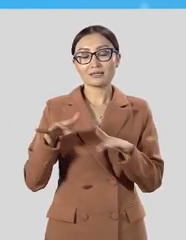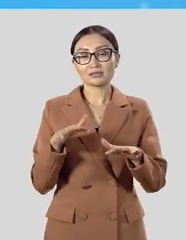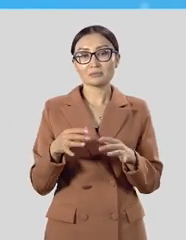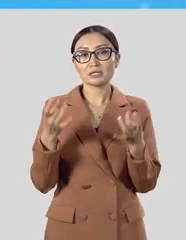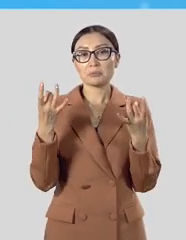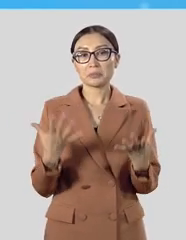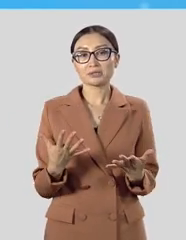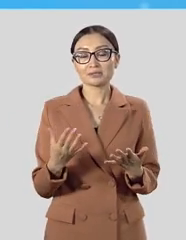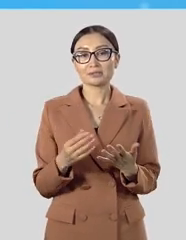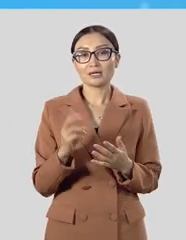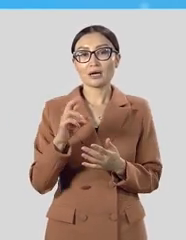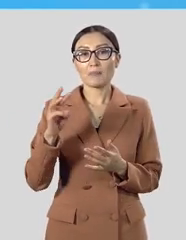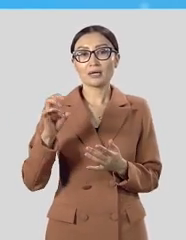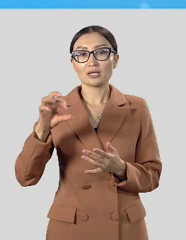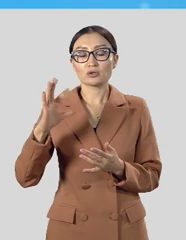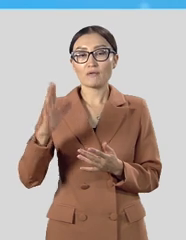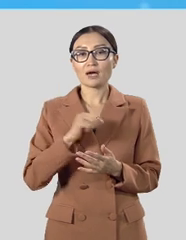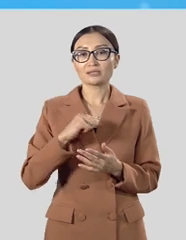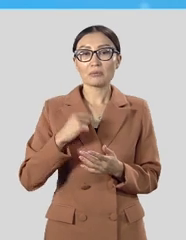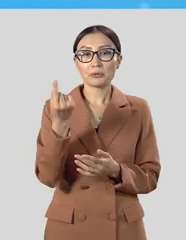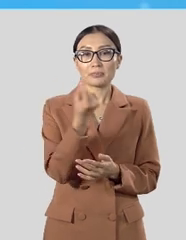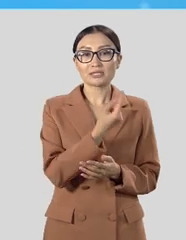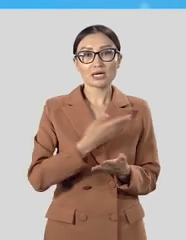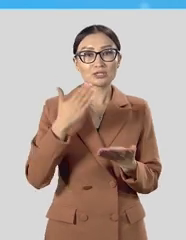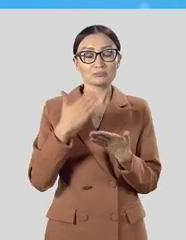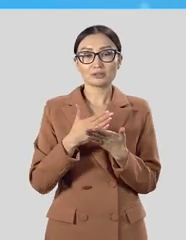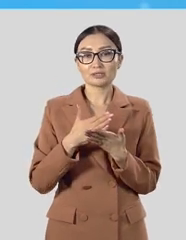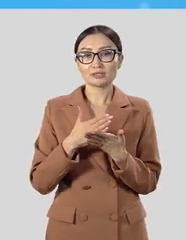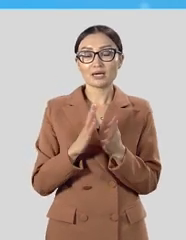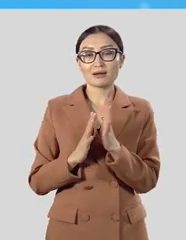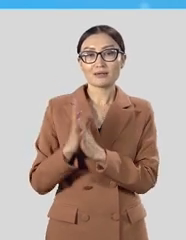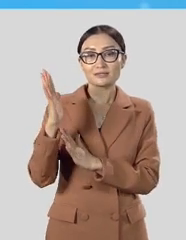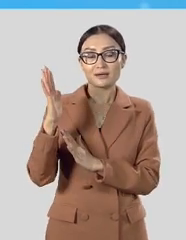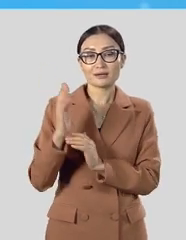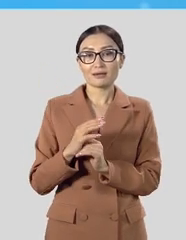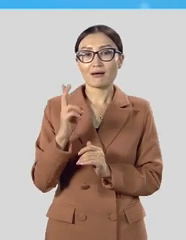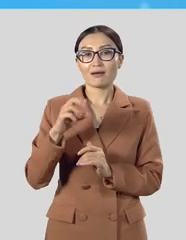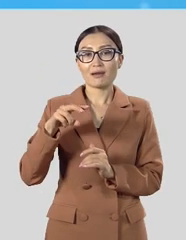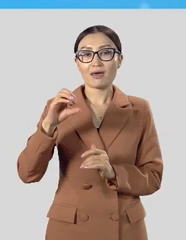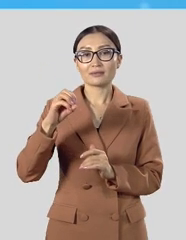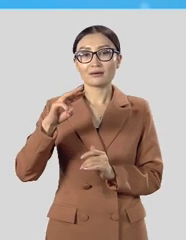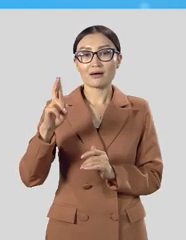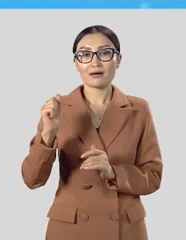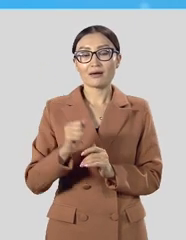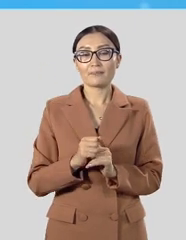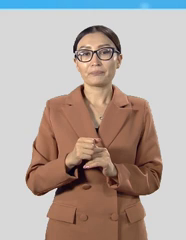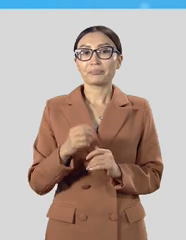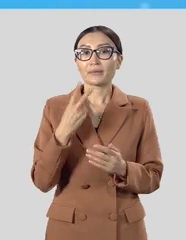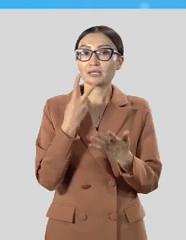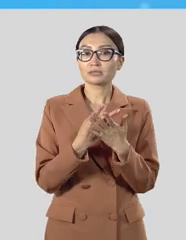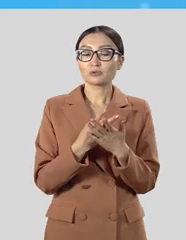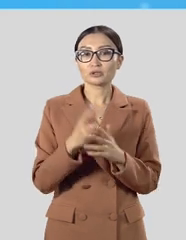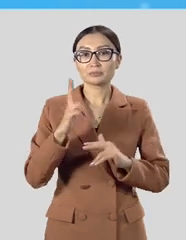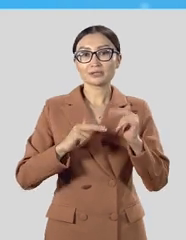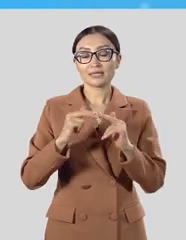простых компонентов. А самым мельчайшим элементом в строении растения является клетка. Итак, рассмотрим